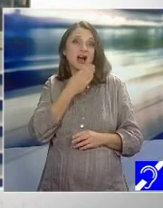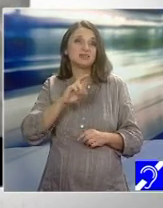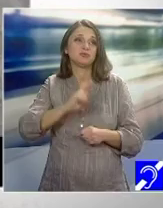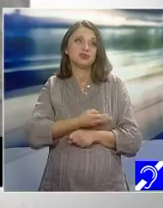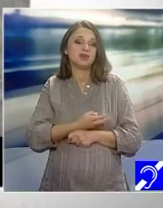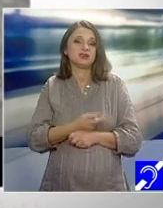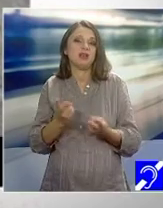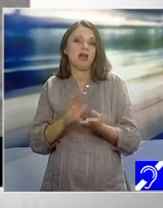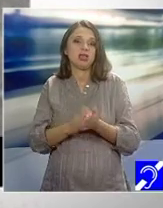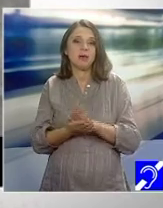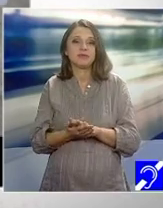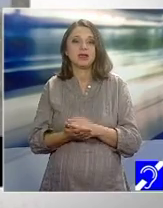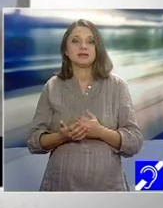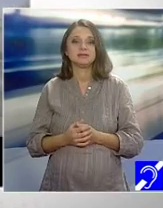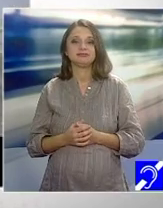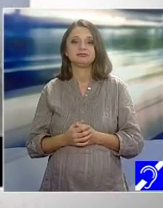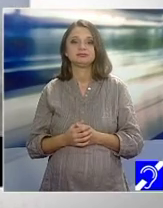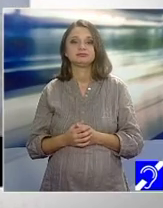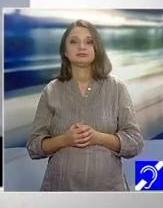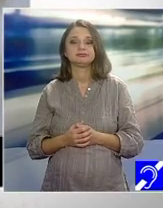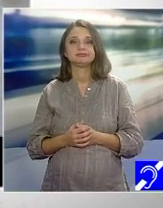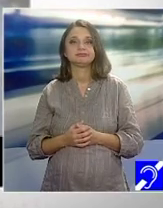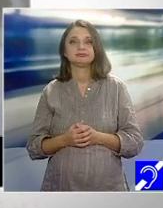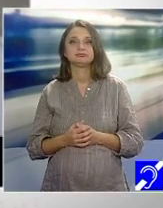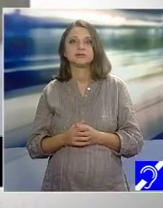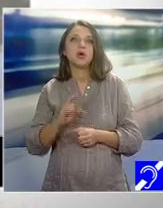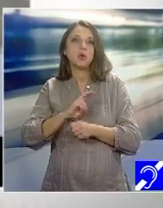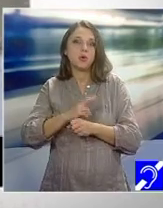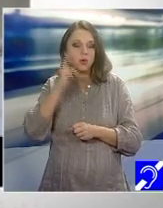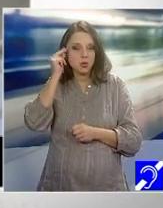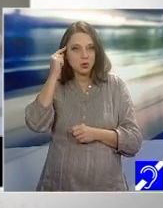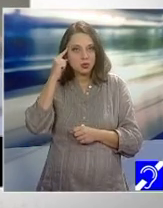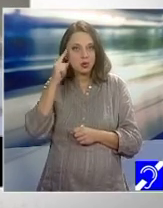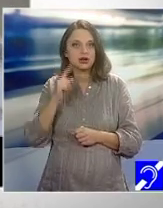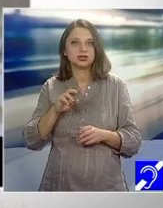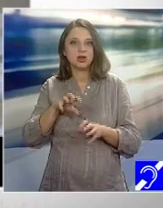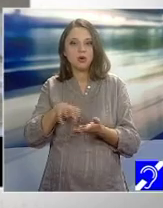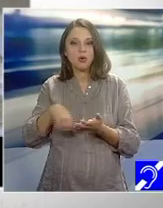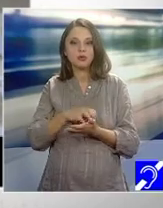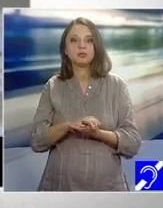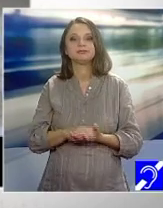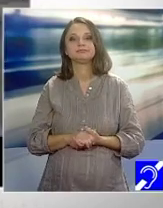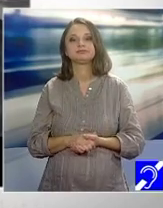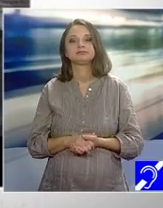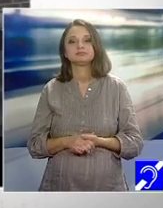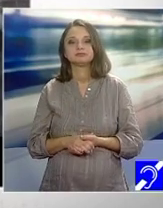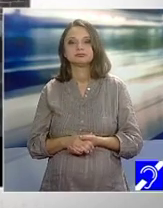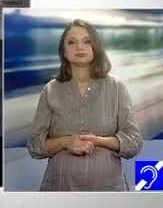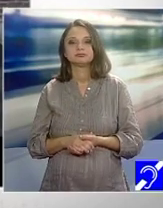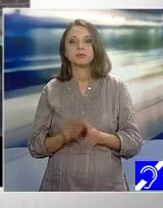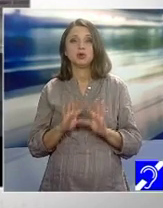el obișnuit, dacă, na, practic cunoaște locul, abilitățile proprii. Și toate aceste